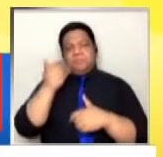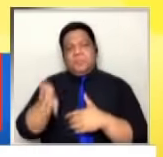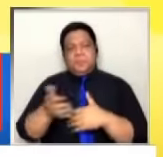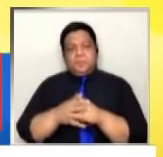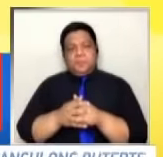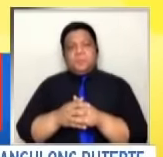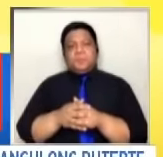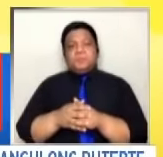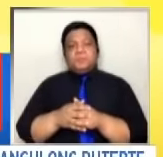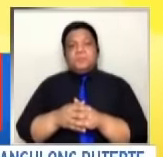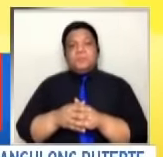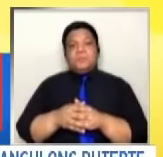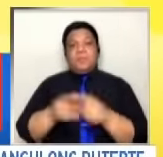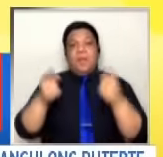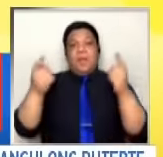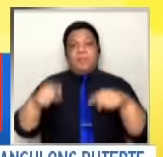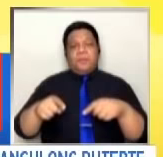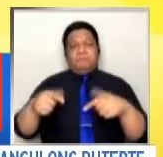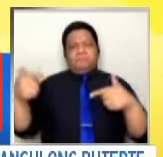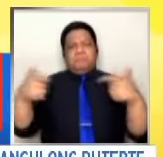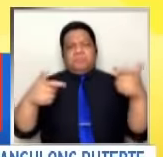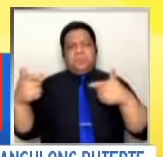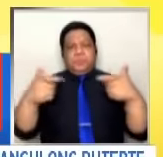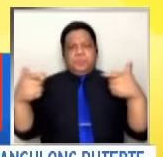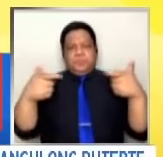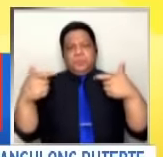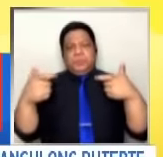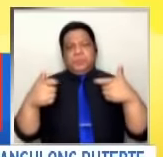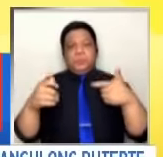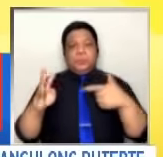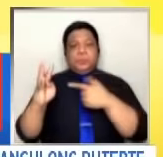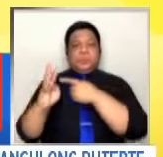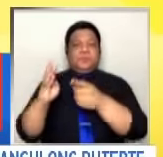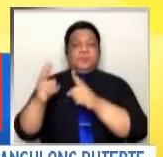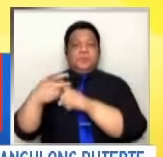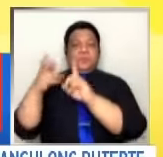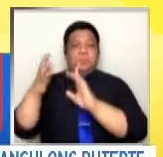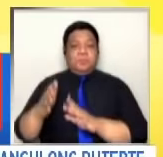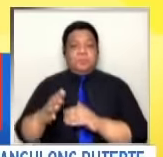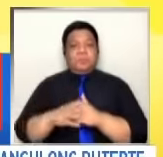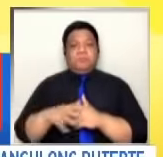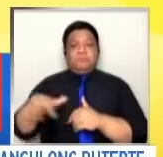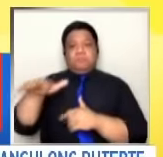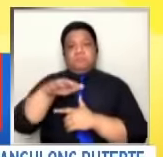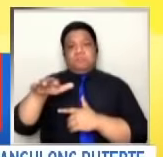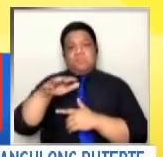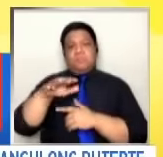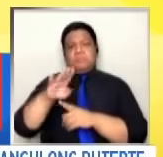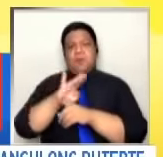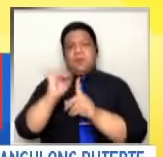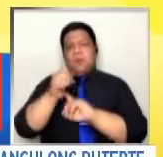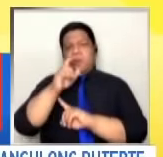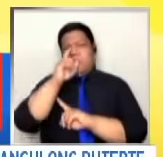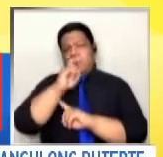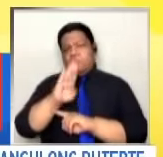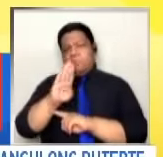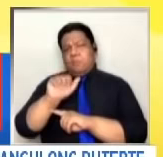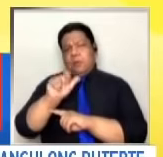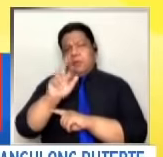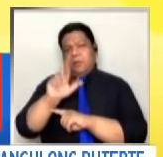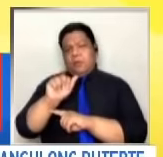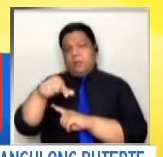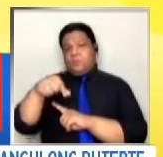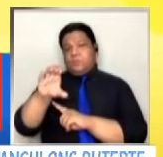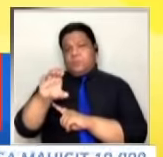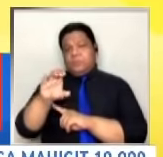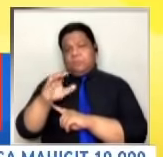Sa engkwentro, nagtapos ang buhay ng 4 na umano'y kidnapper sa bahaging ito ng barangay Old Balara, Quezon City, pasado alauna na madaling araw.